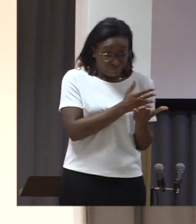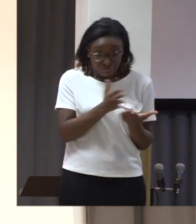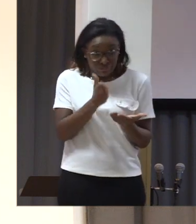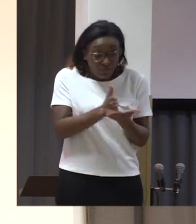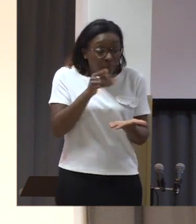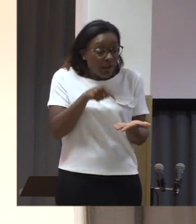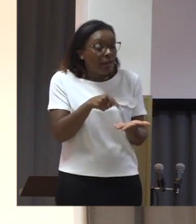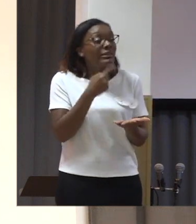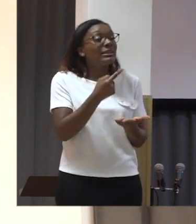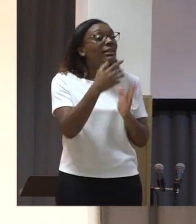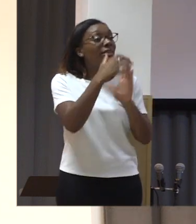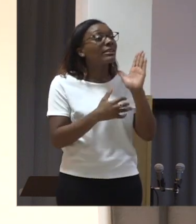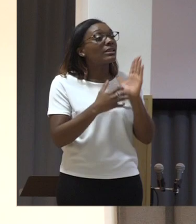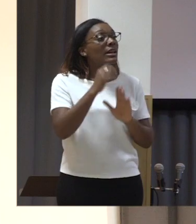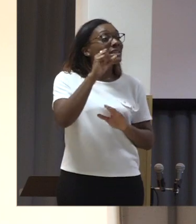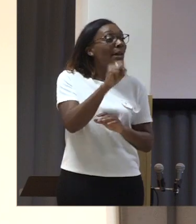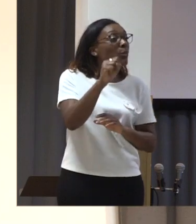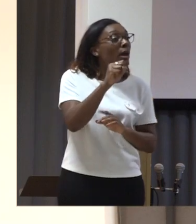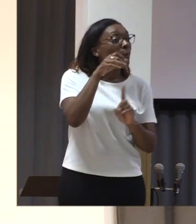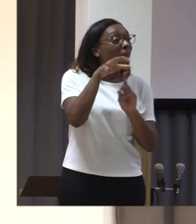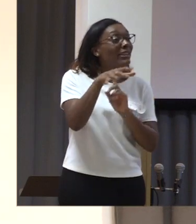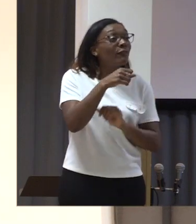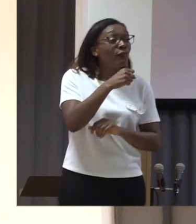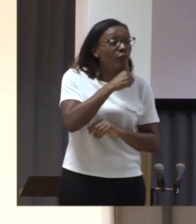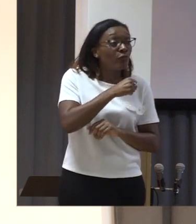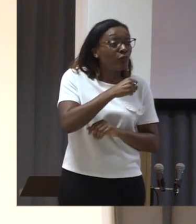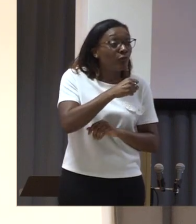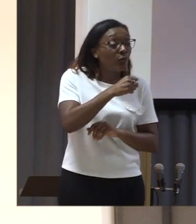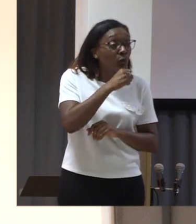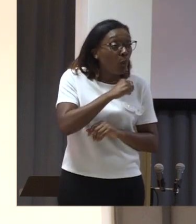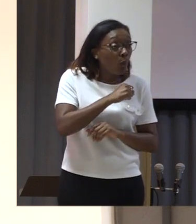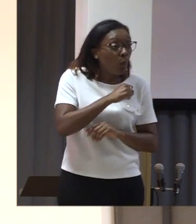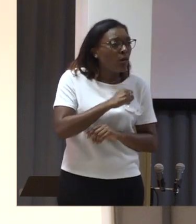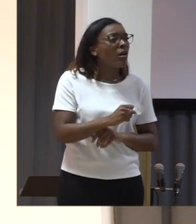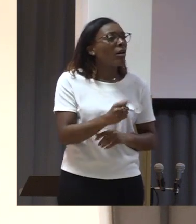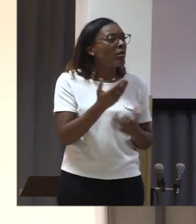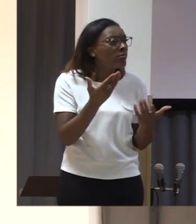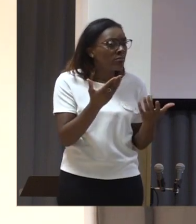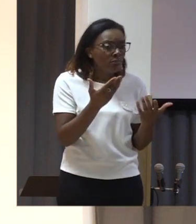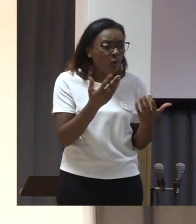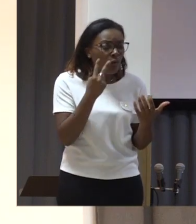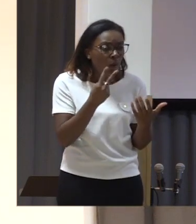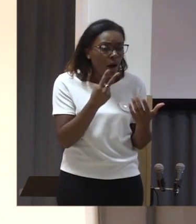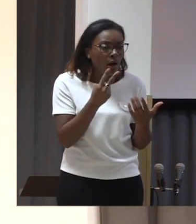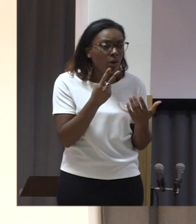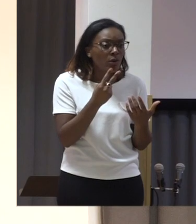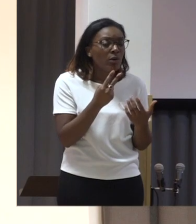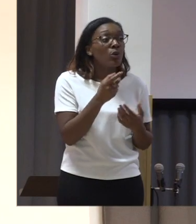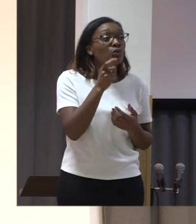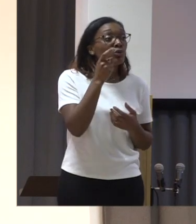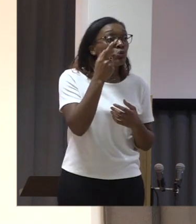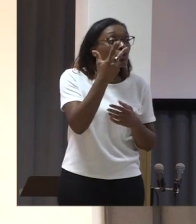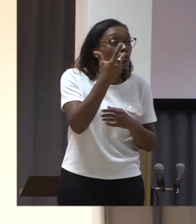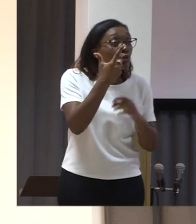Et le terme ici, qui traduit par vieux, est utilisé deux fois dans notre texte. Au verset 1,